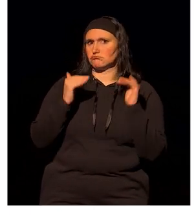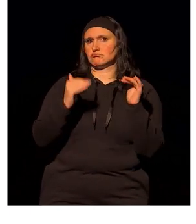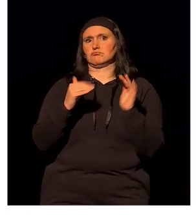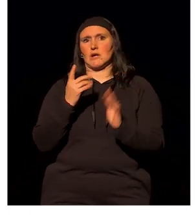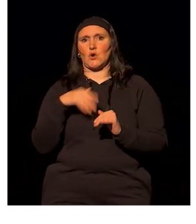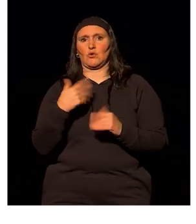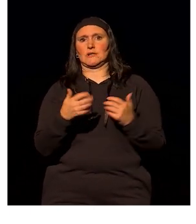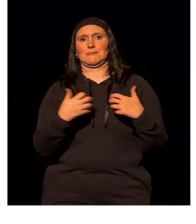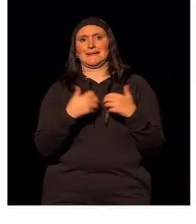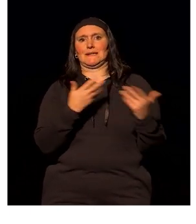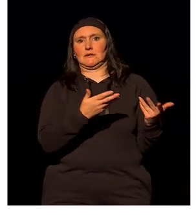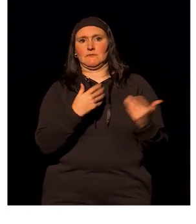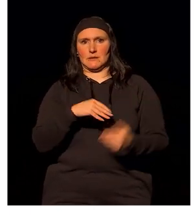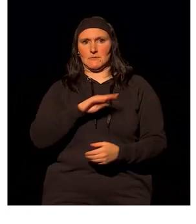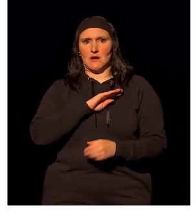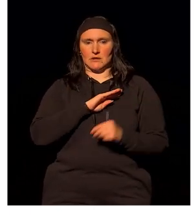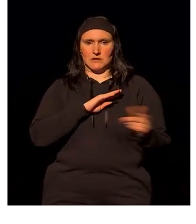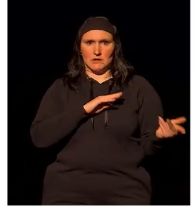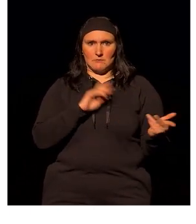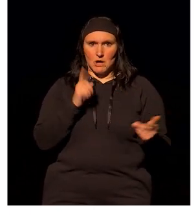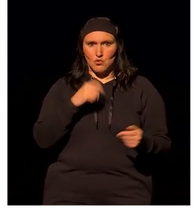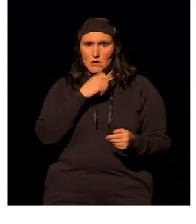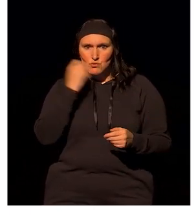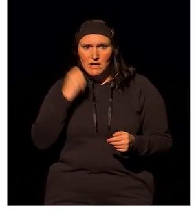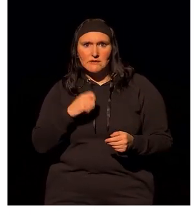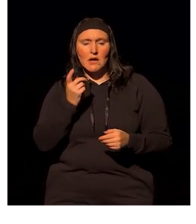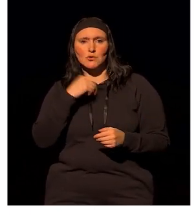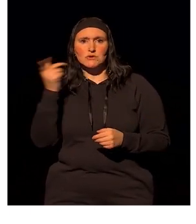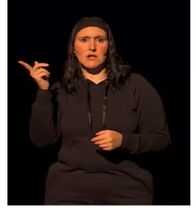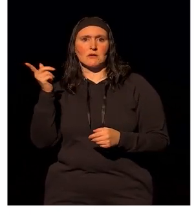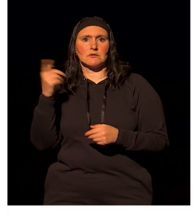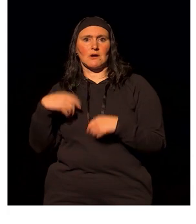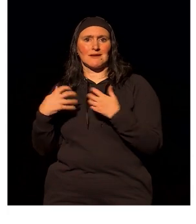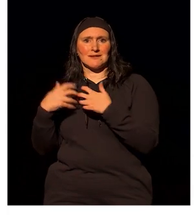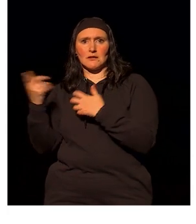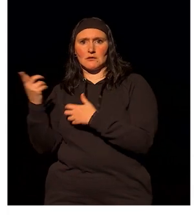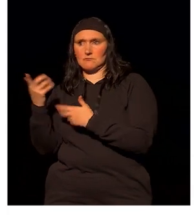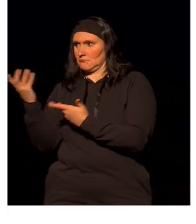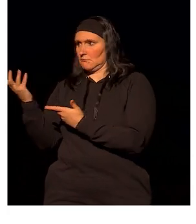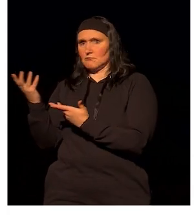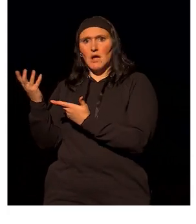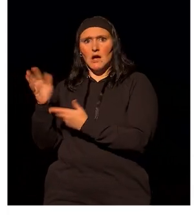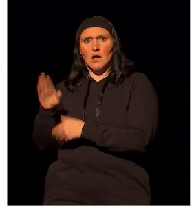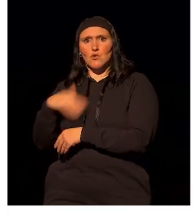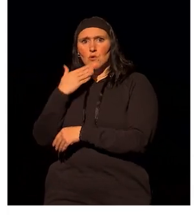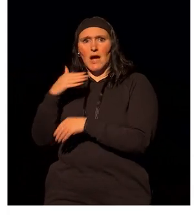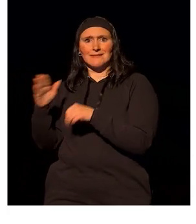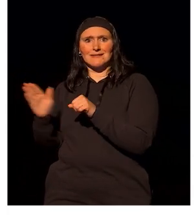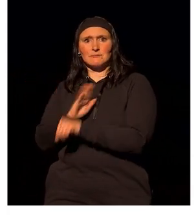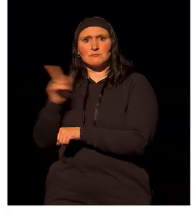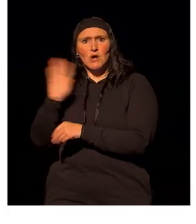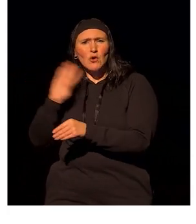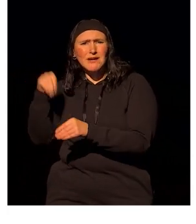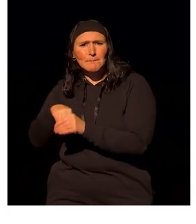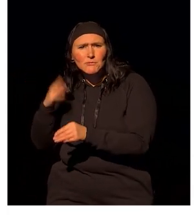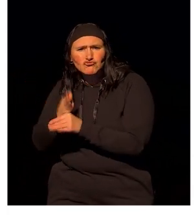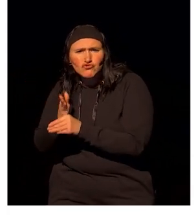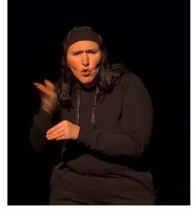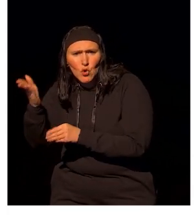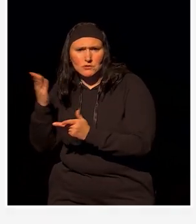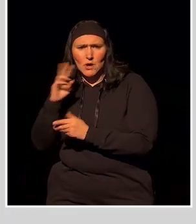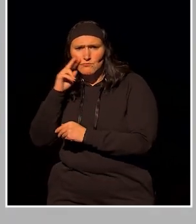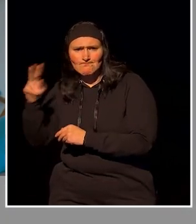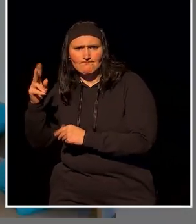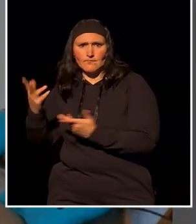in dem Krieg, den Russland gegen die Ukraine geführt hat, wo auch schon die antisemitischen Elemente auf einmal wieder in den Vordergrund haben.